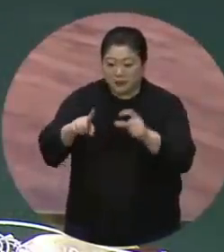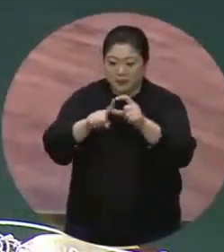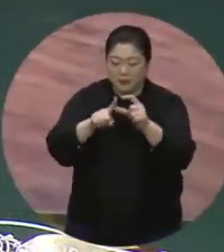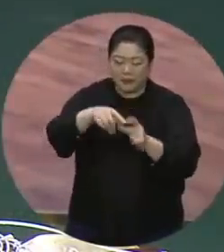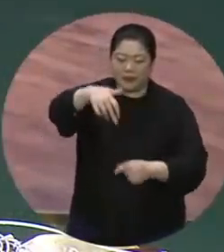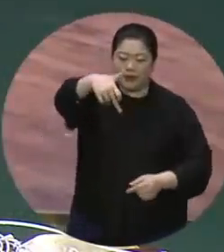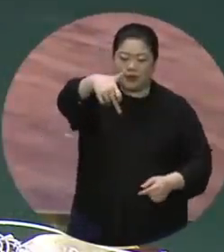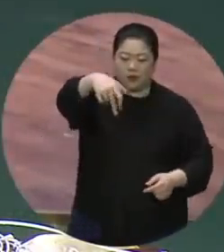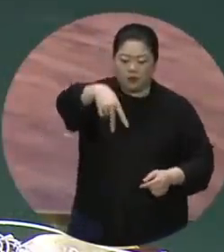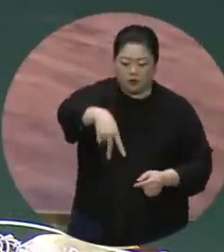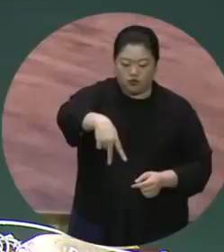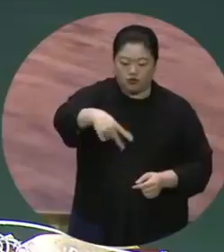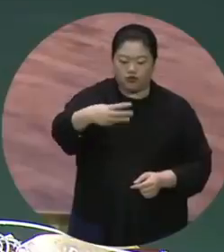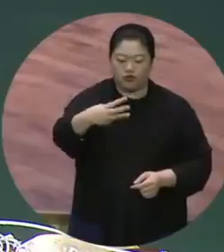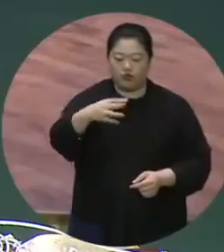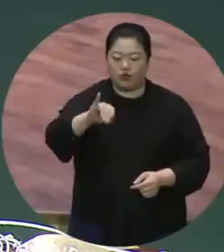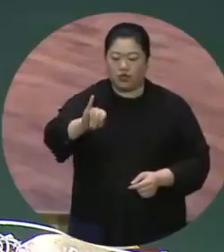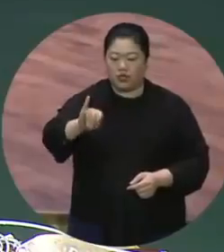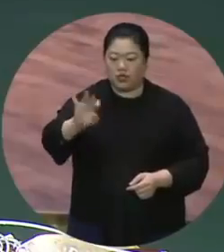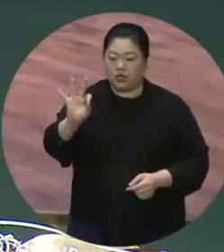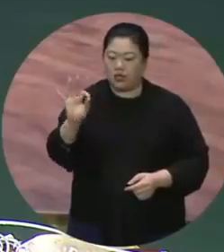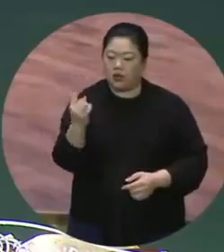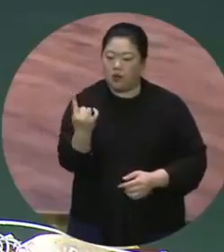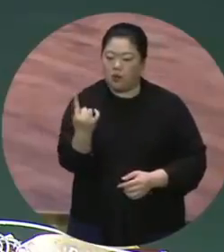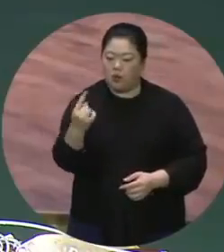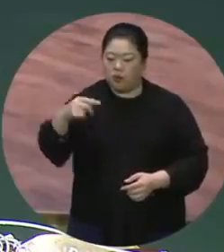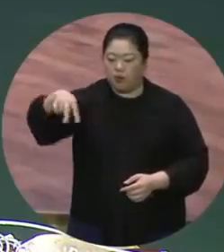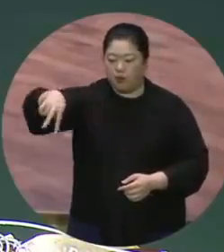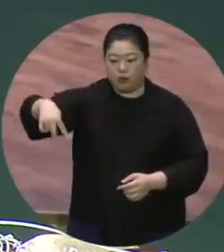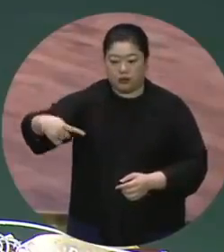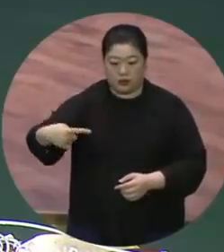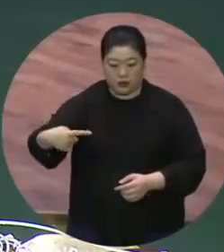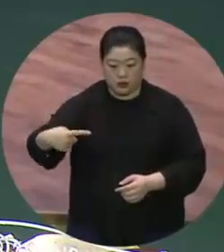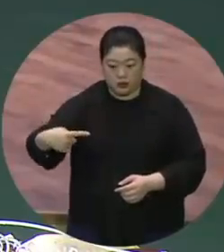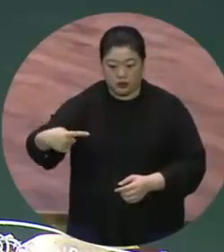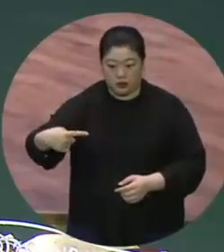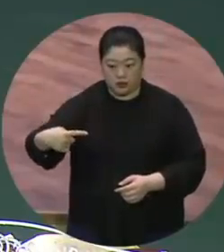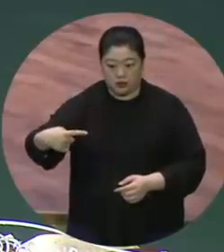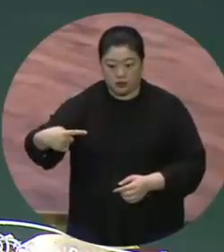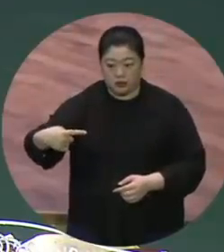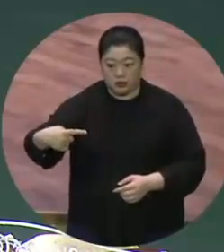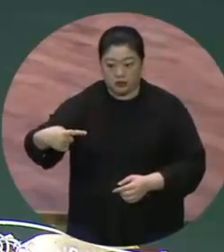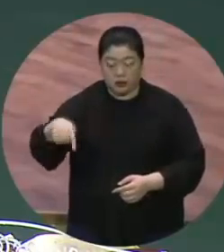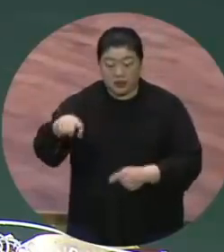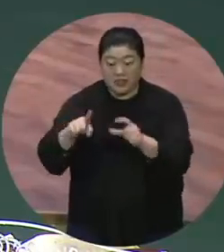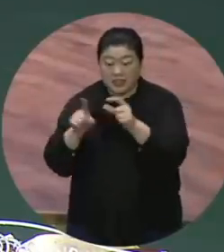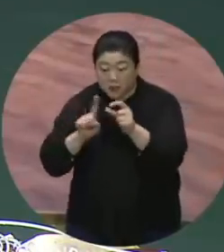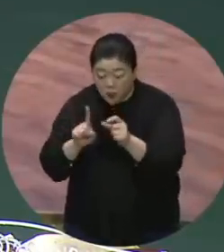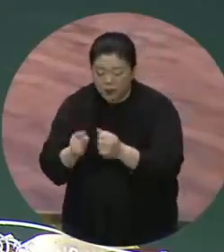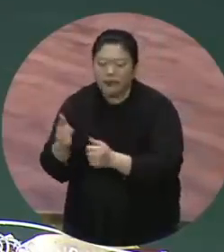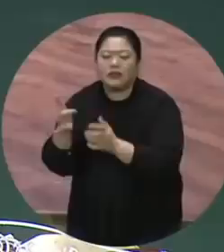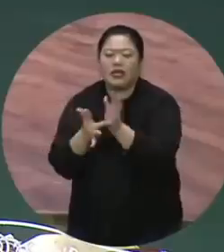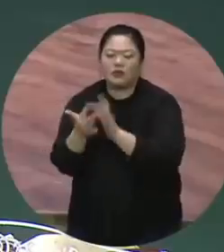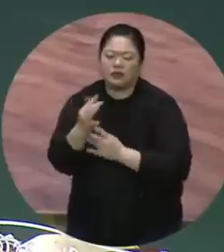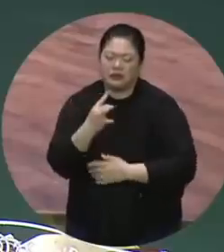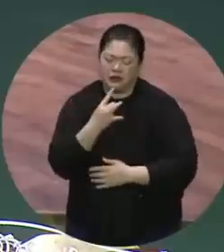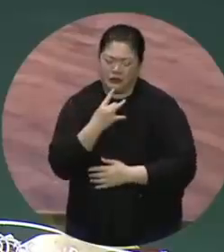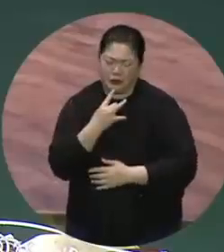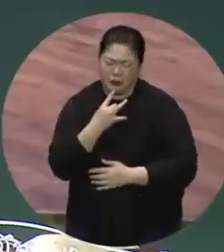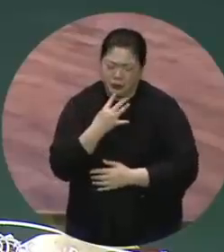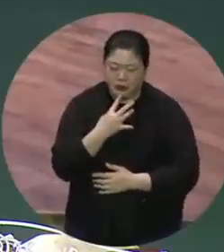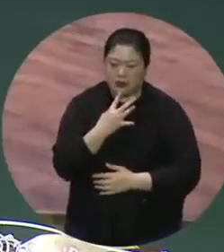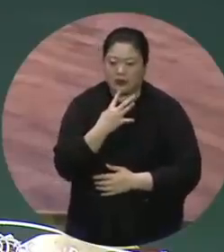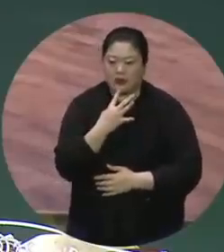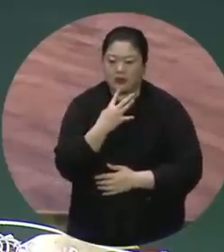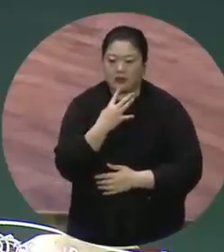큐리오스 이 말은 이 대문자로 썼는데 유일성. 예수 그리스도는 한 분밖에 없어요. 한 분밖에